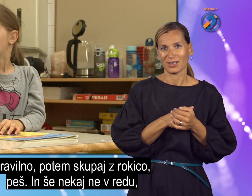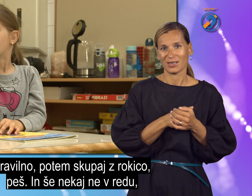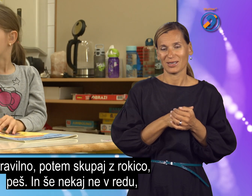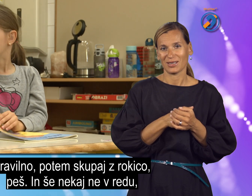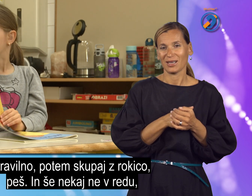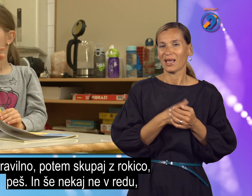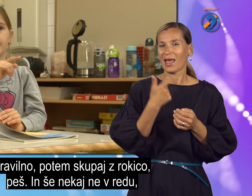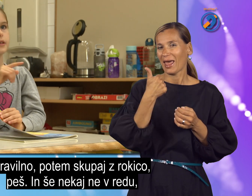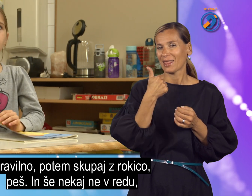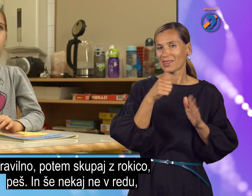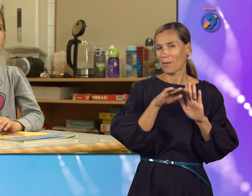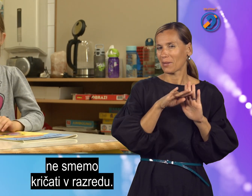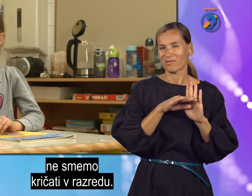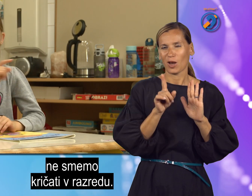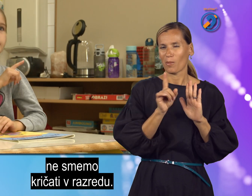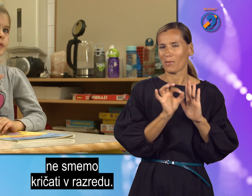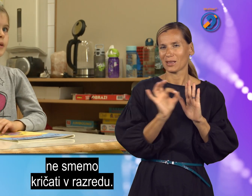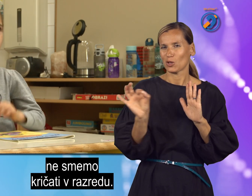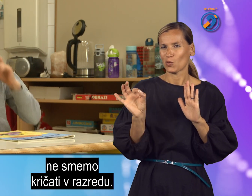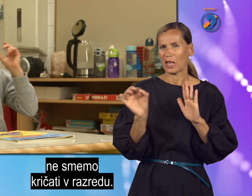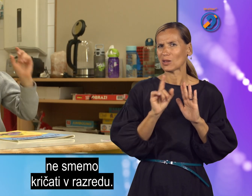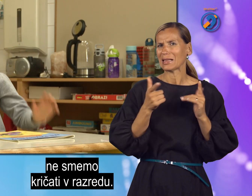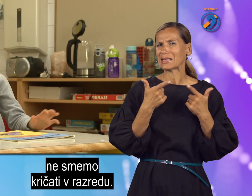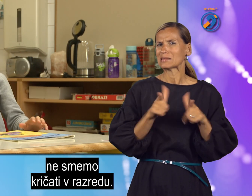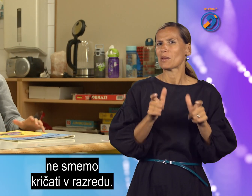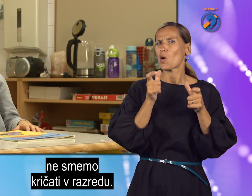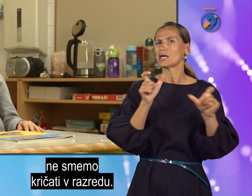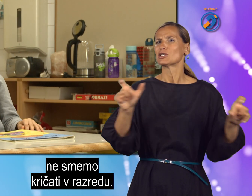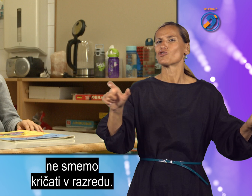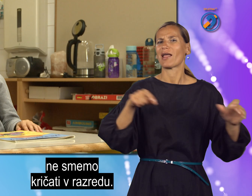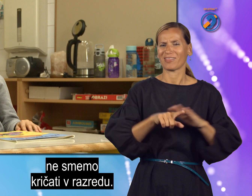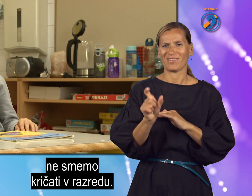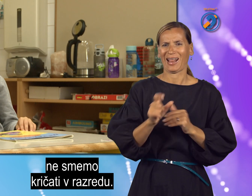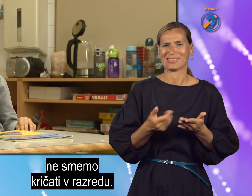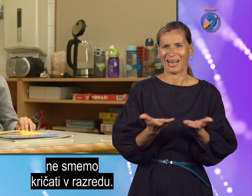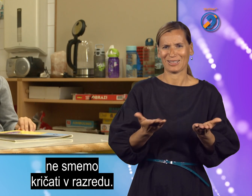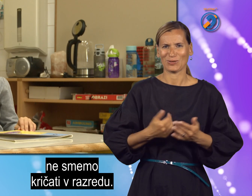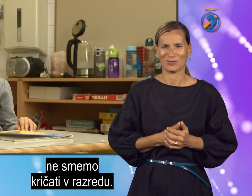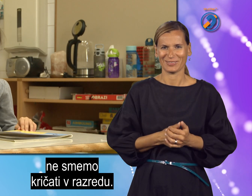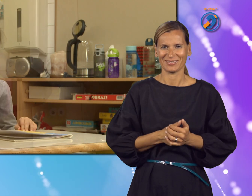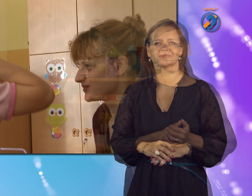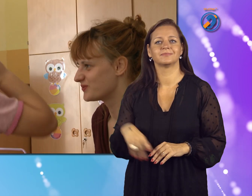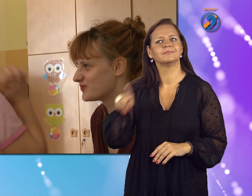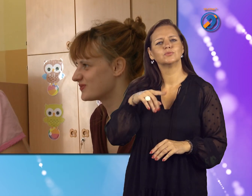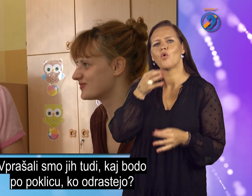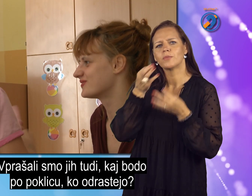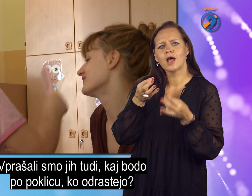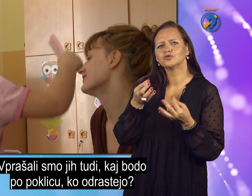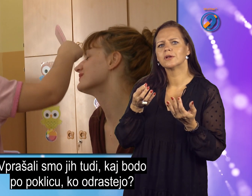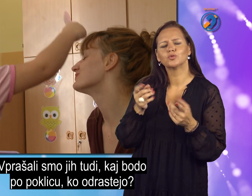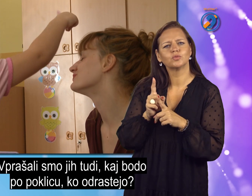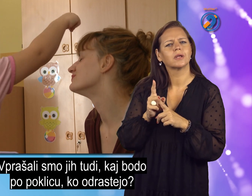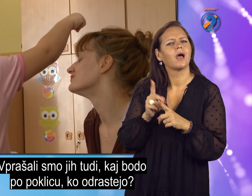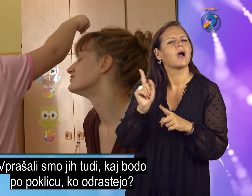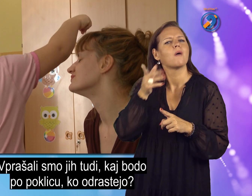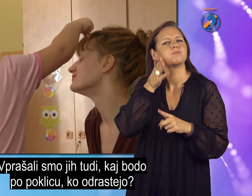ena pa pravilna pa ni v redu, ne smemo kričati v razredu. Zelo dobro si to povedala. Vprašali smo